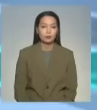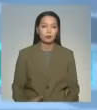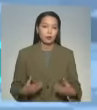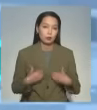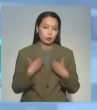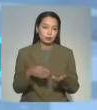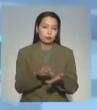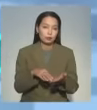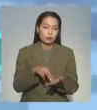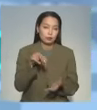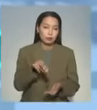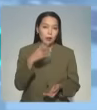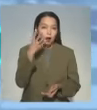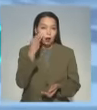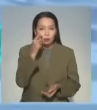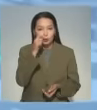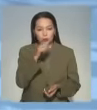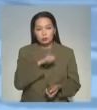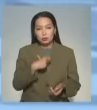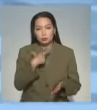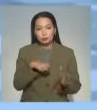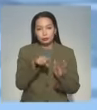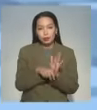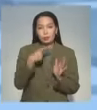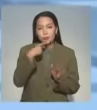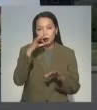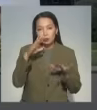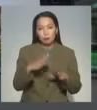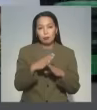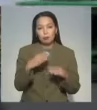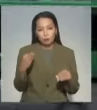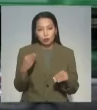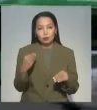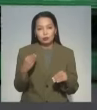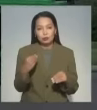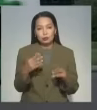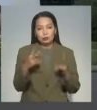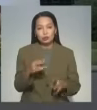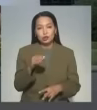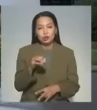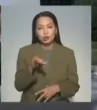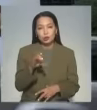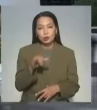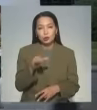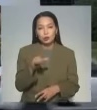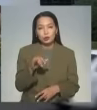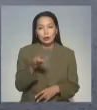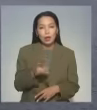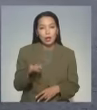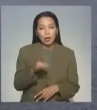Очередное жуткое ЧП в Алматы. Мужчина покончил с собой в полицейской машине. Трагедия произошла в Жетысусском районе. Стражи порядка